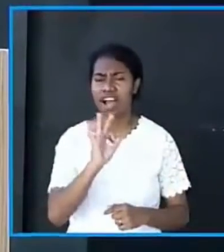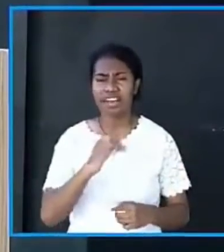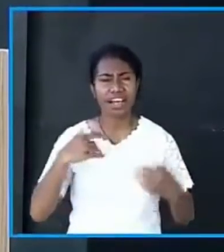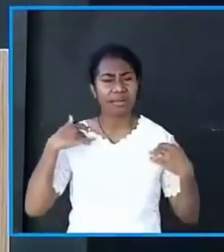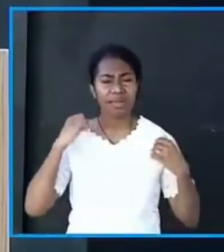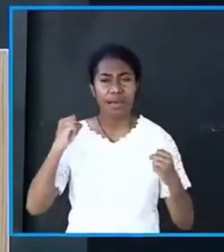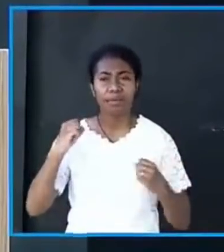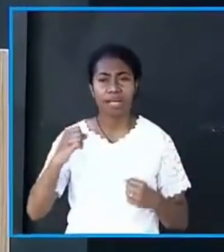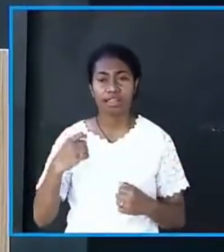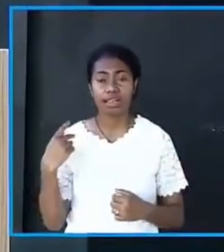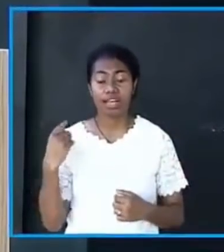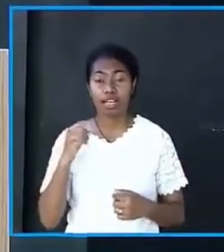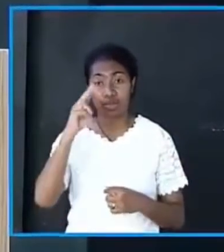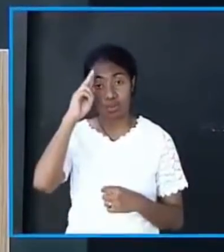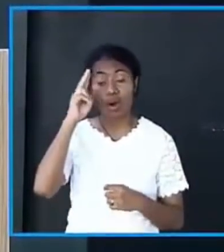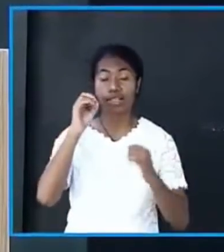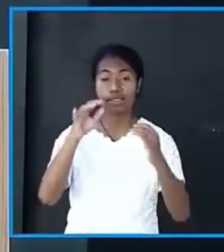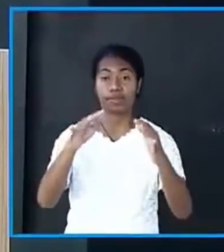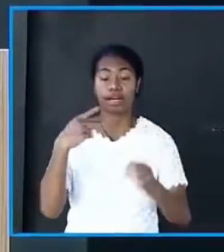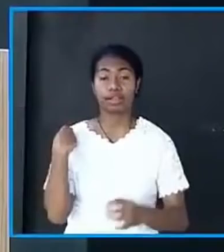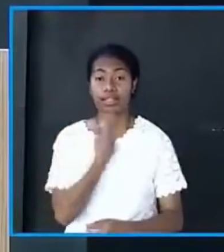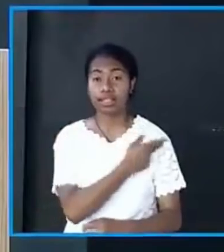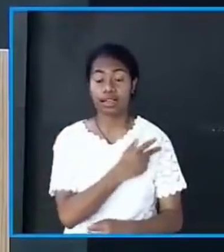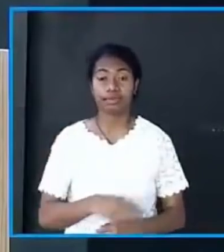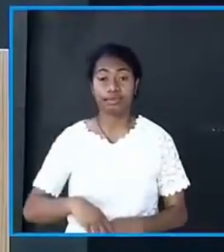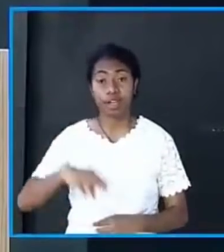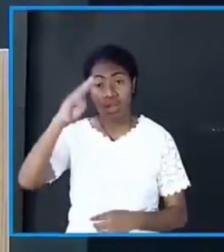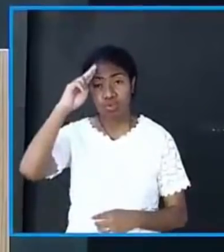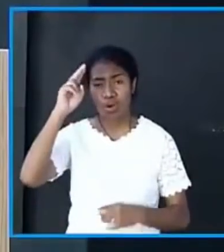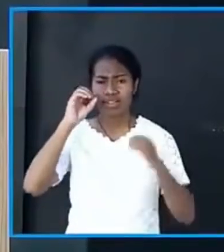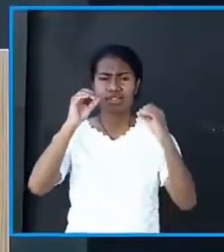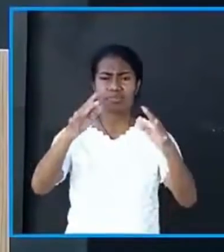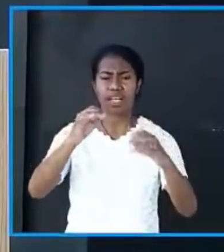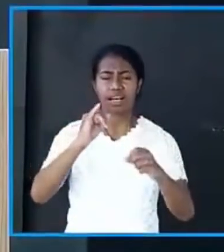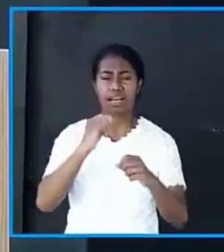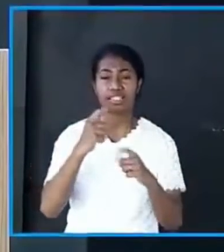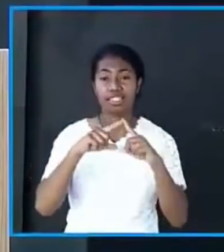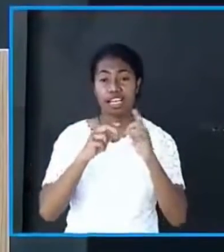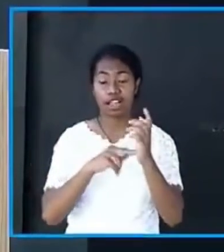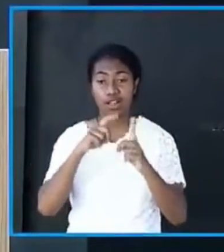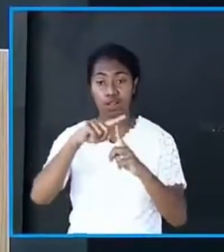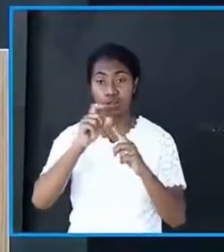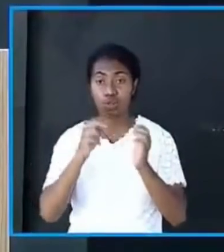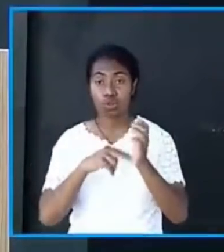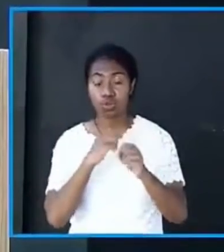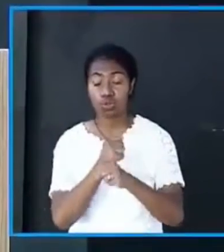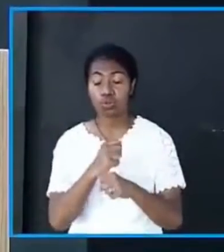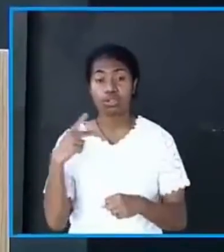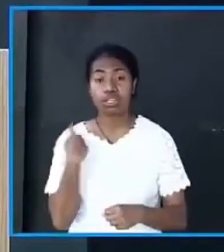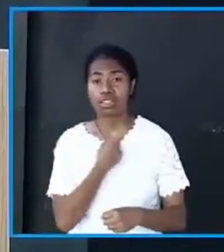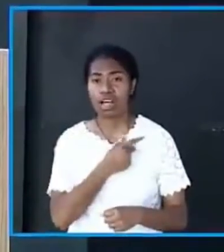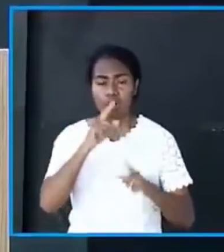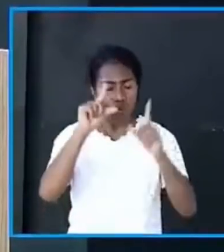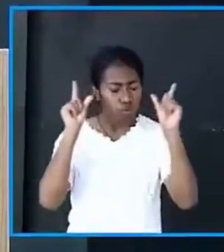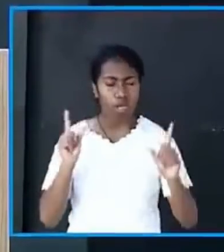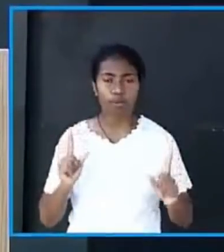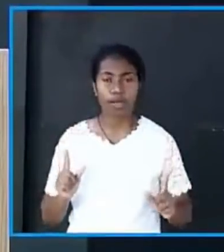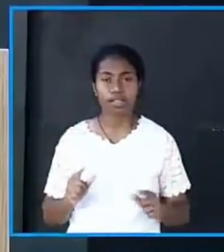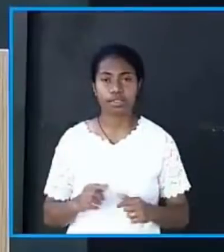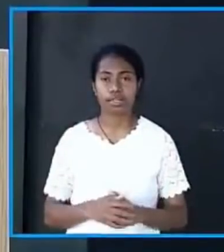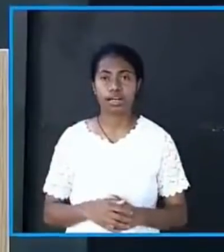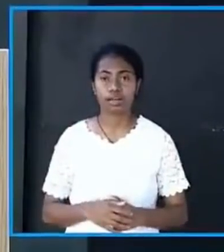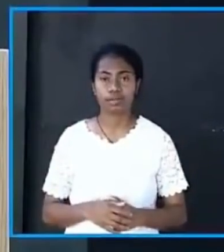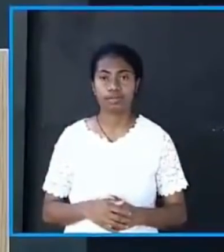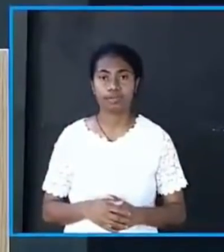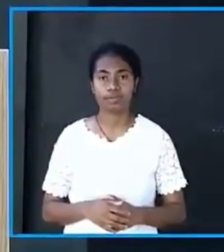mata kita ini mencipta jantung kita luar biasa satu mesin yang bekerja puluhan